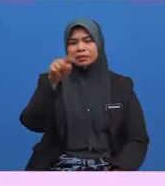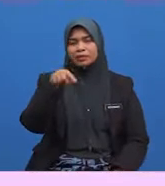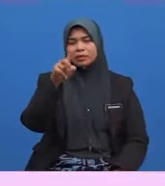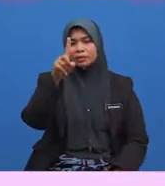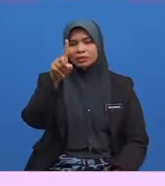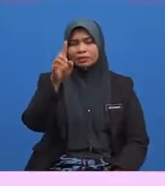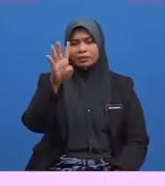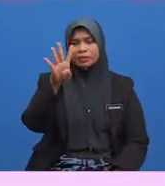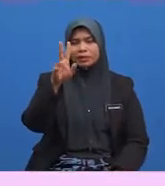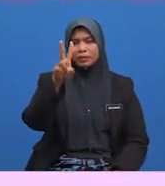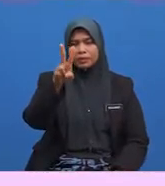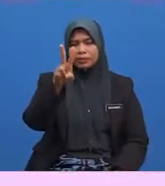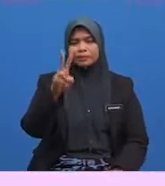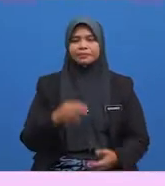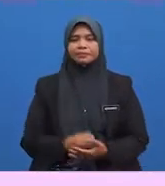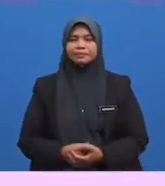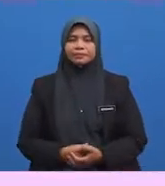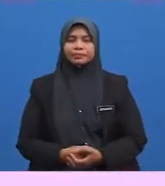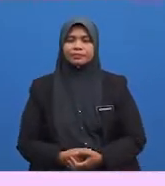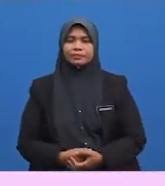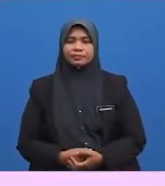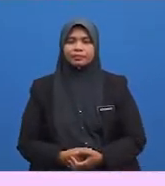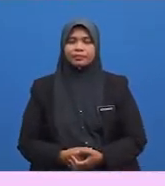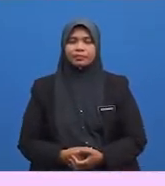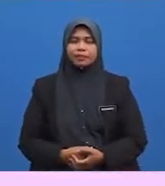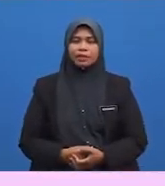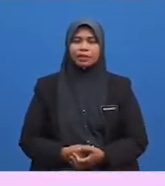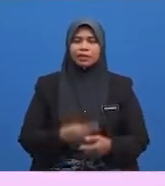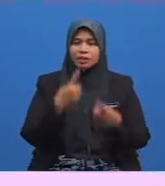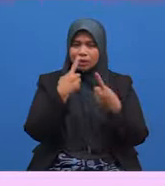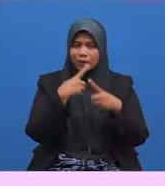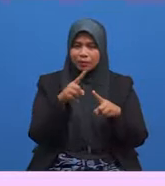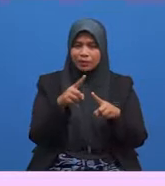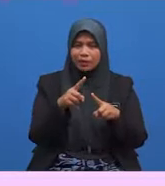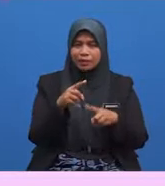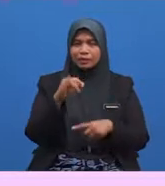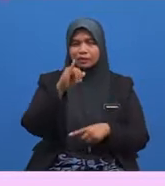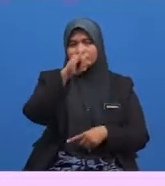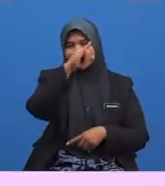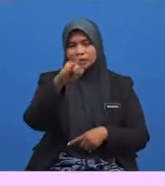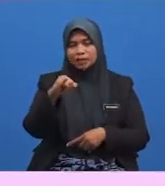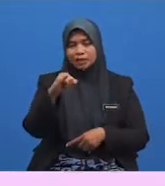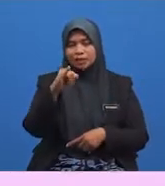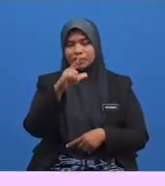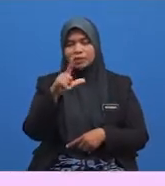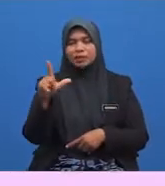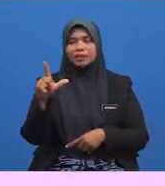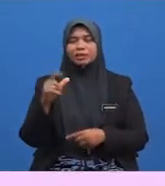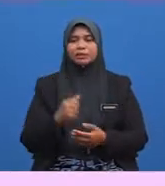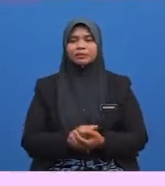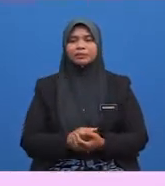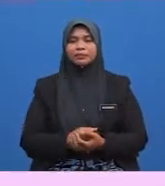perlu jadikan J atau jejari sebagai tajuk. Maka J sama